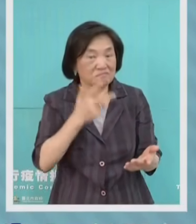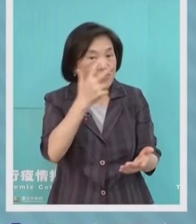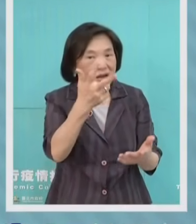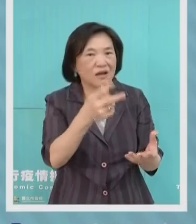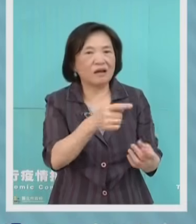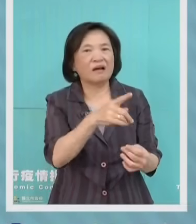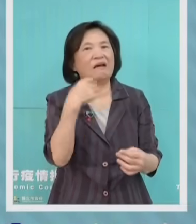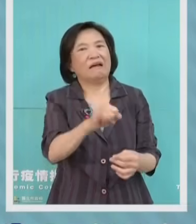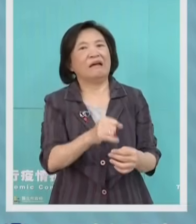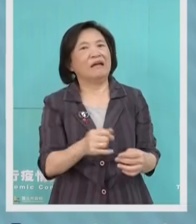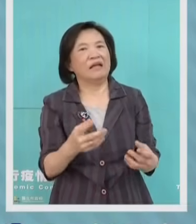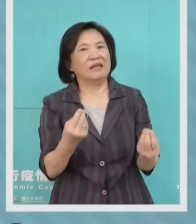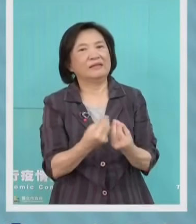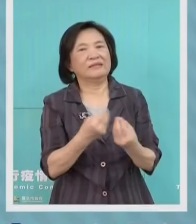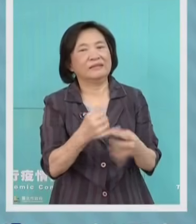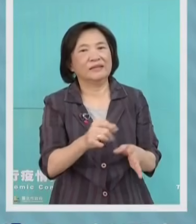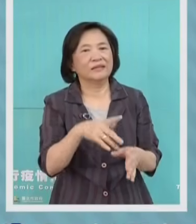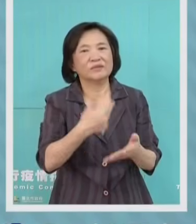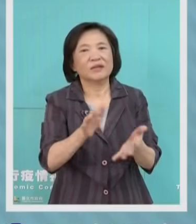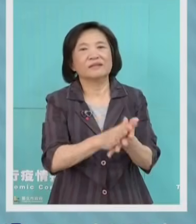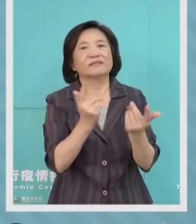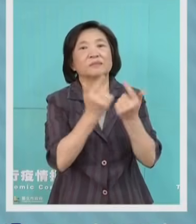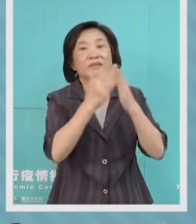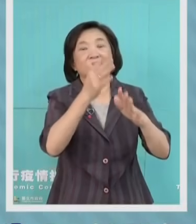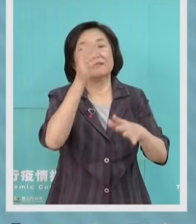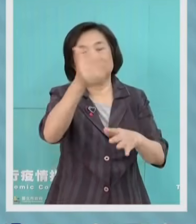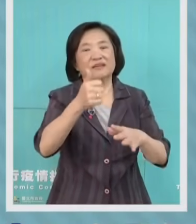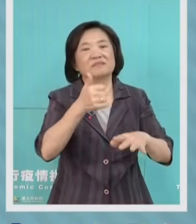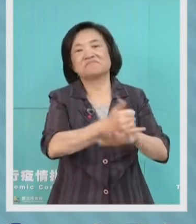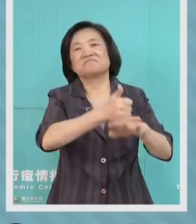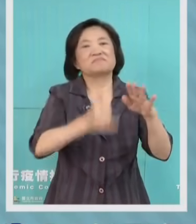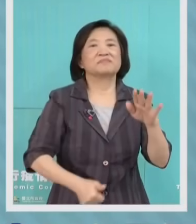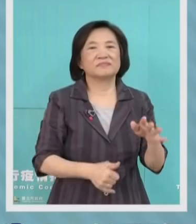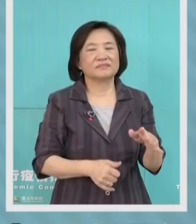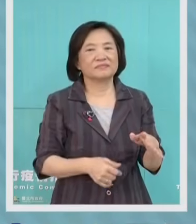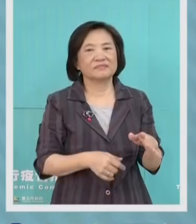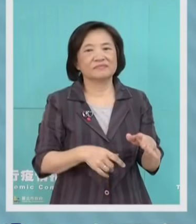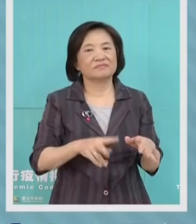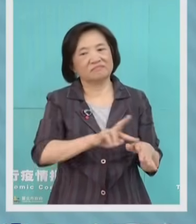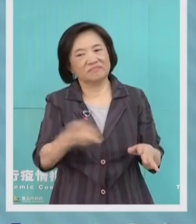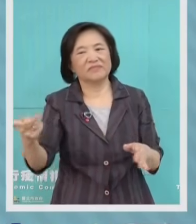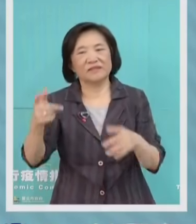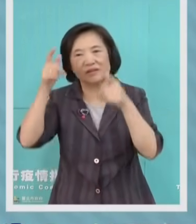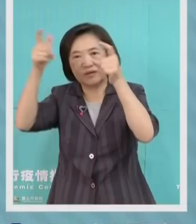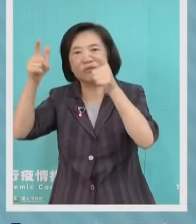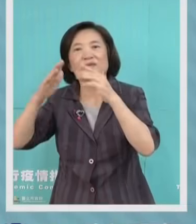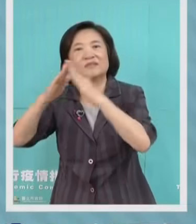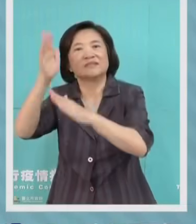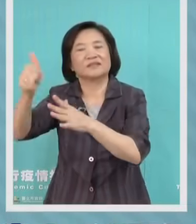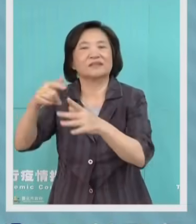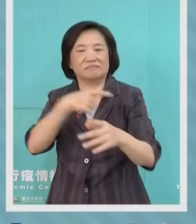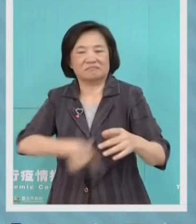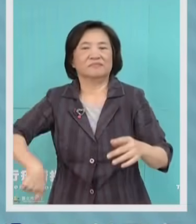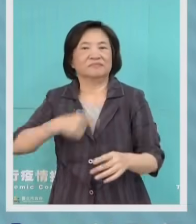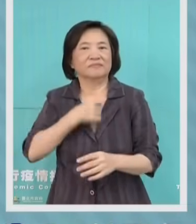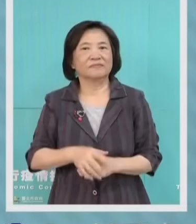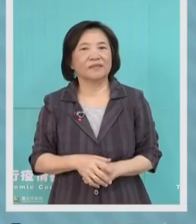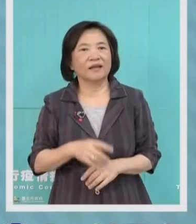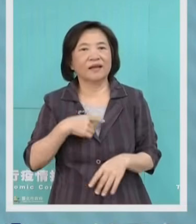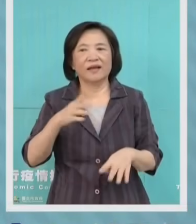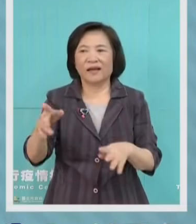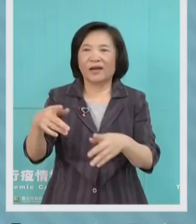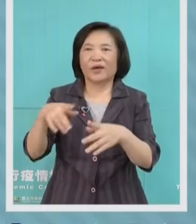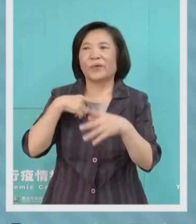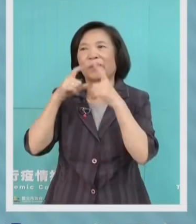可取，你不如赶快先辞掉台北市长，再来高雄选市长的回应。 像这种东西就是不用回应